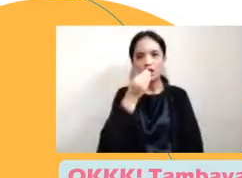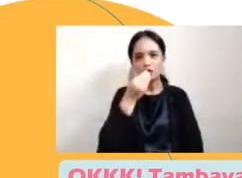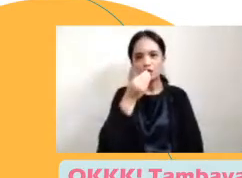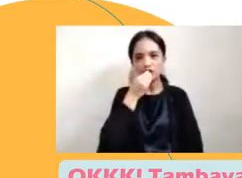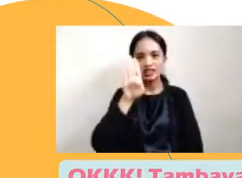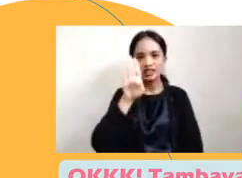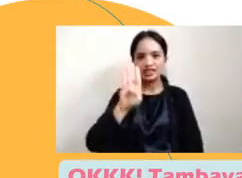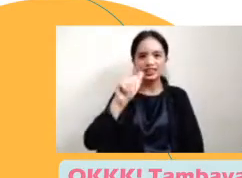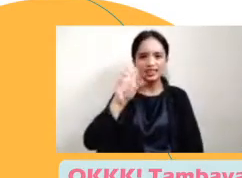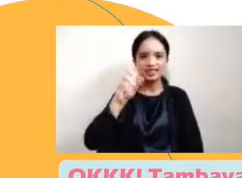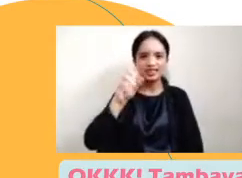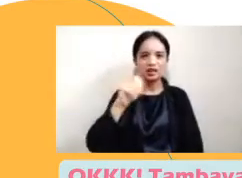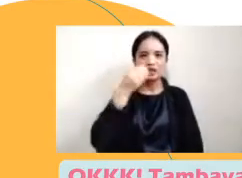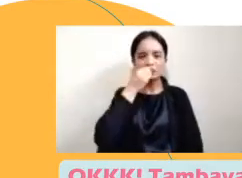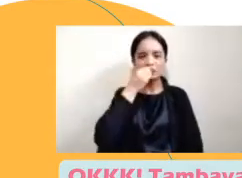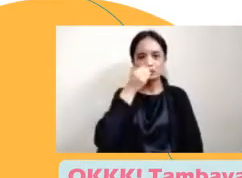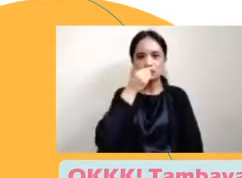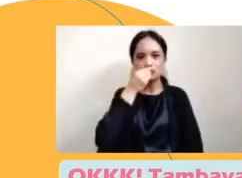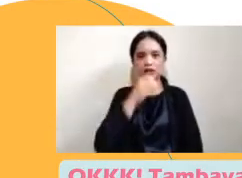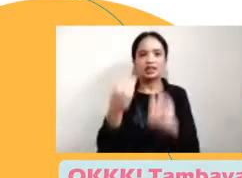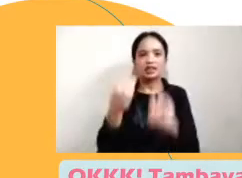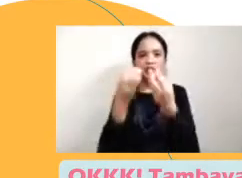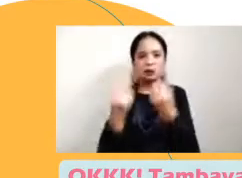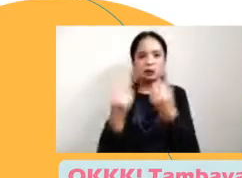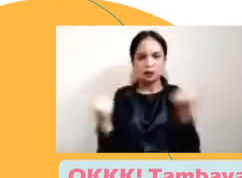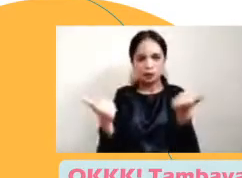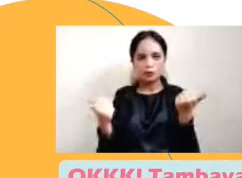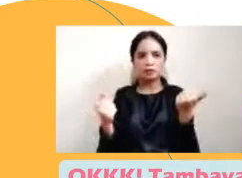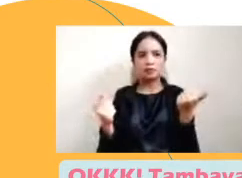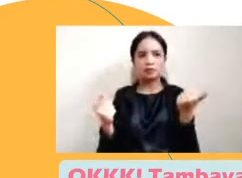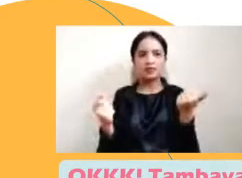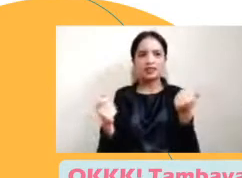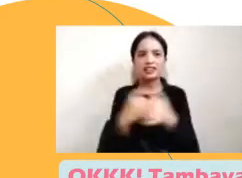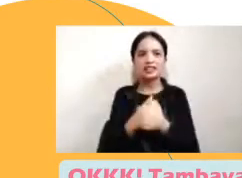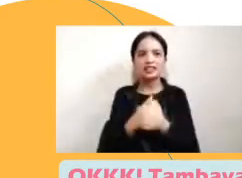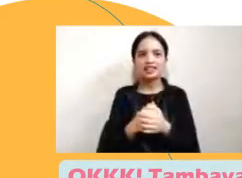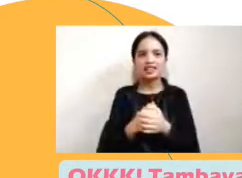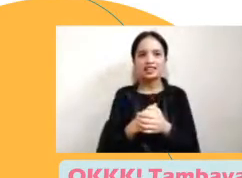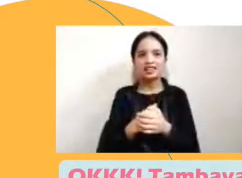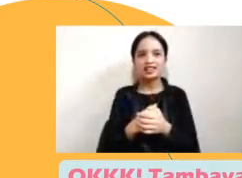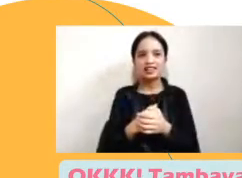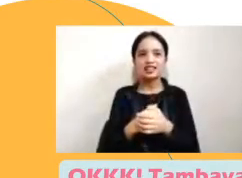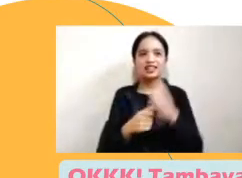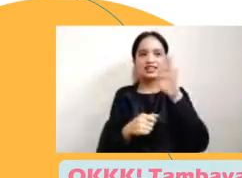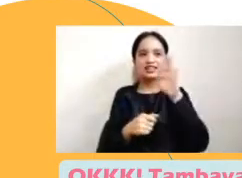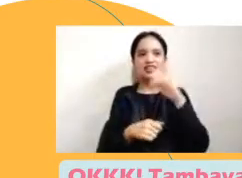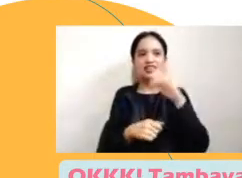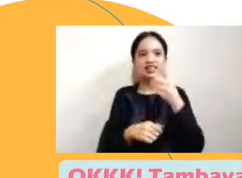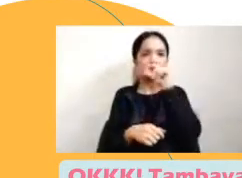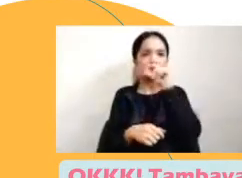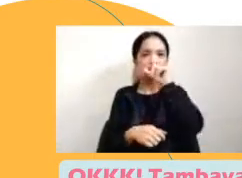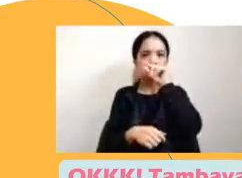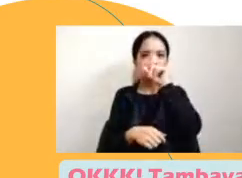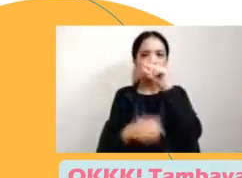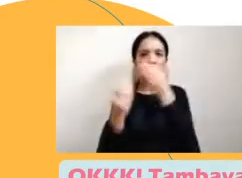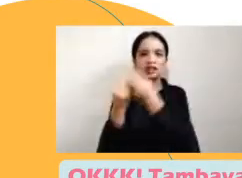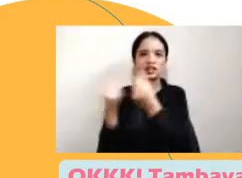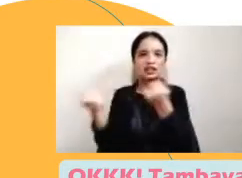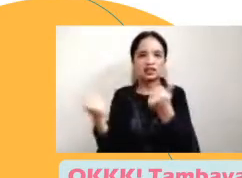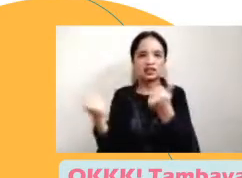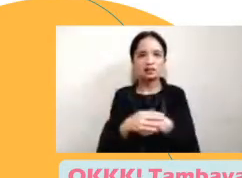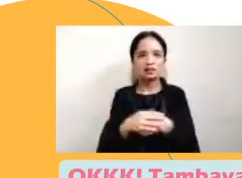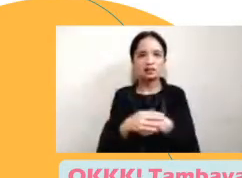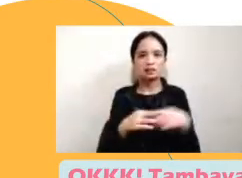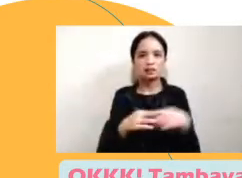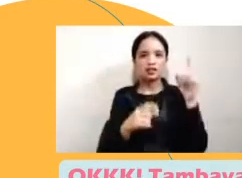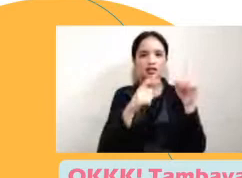Baon. Naghilom. O, sige, ganyan. Baon. Naghilom. Pagutom. Ano pa? Ano pa